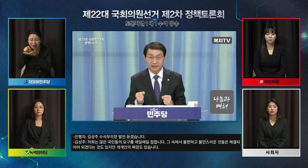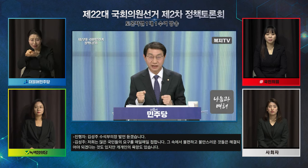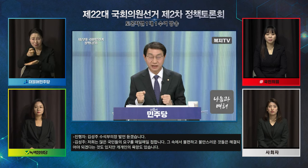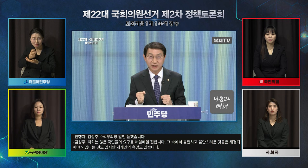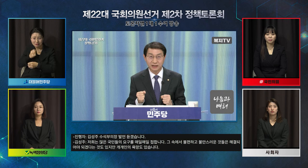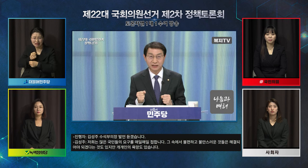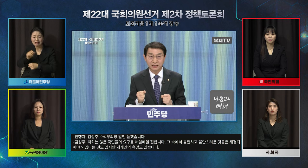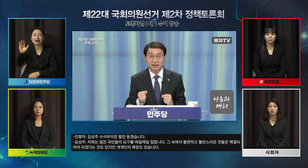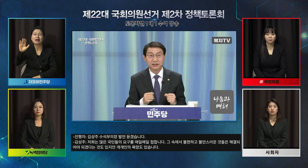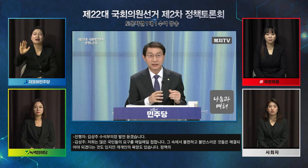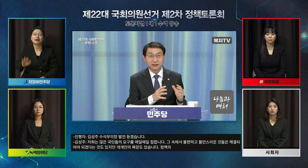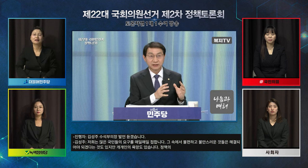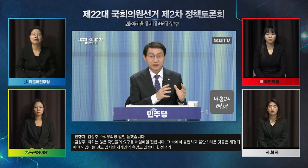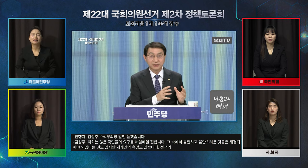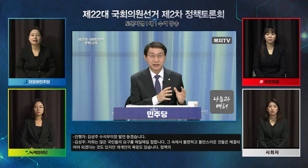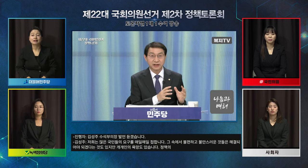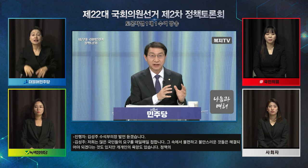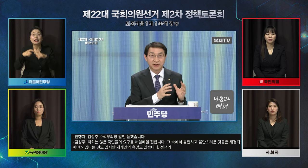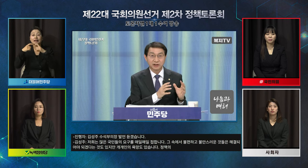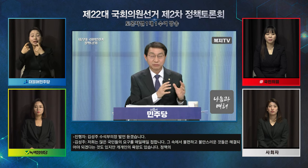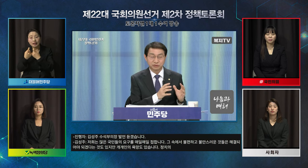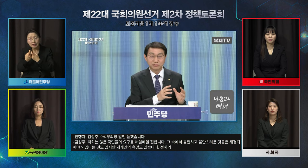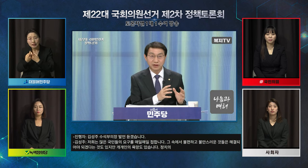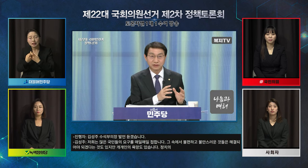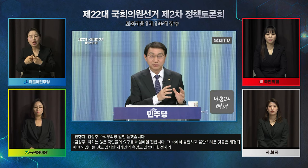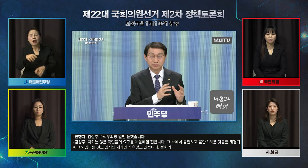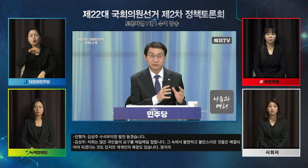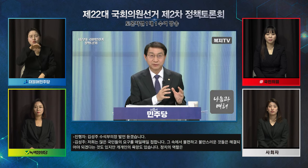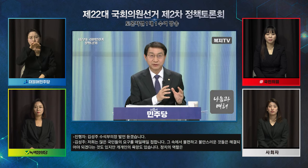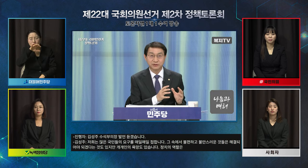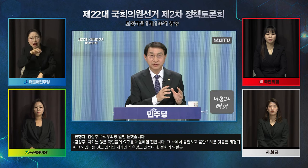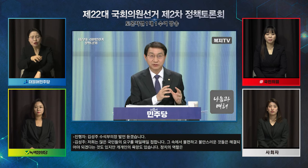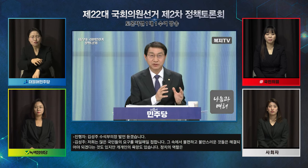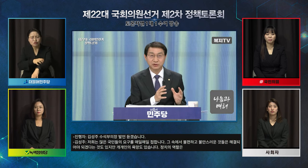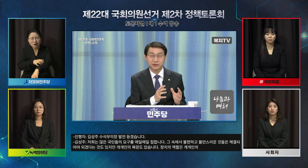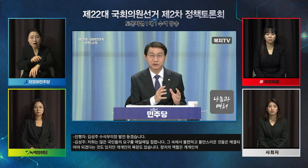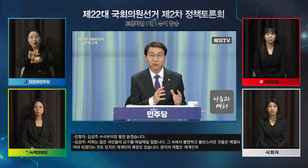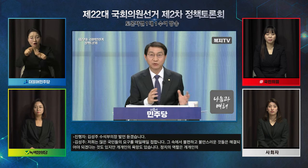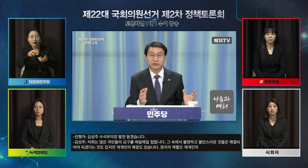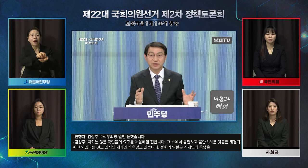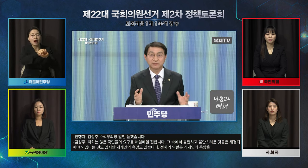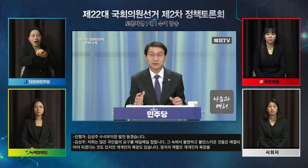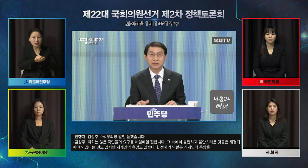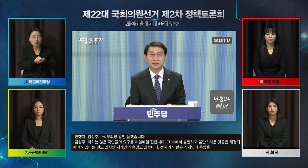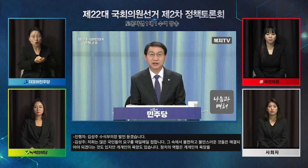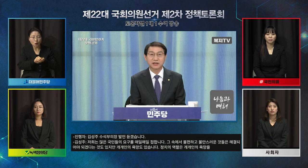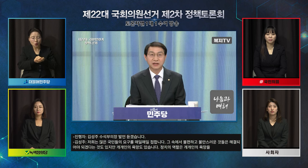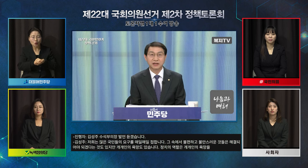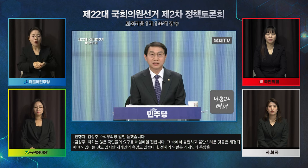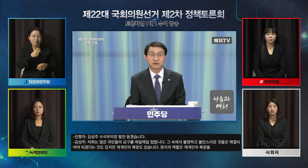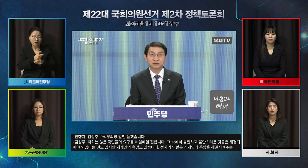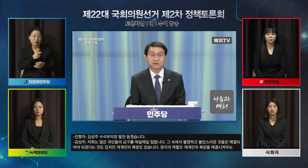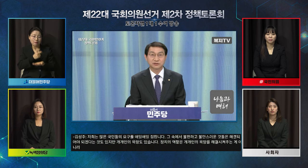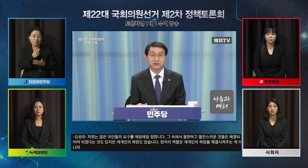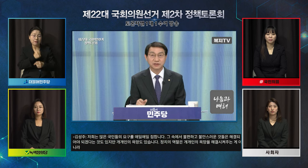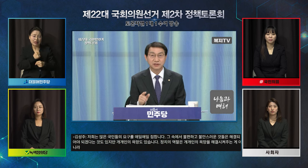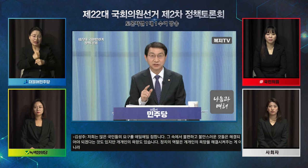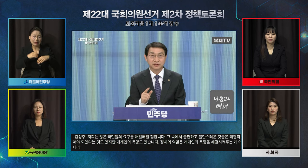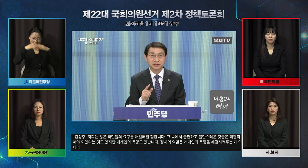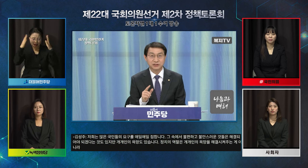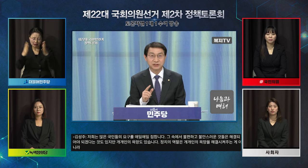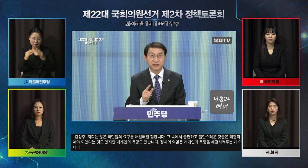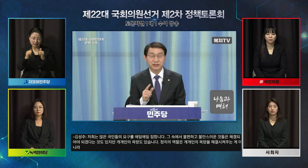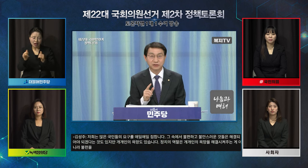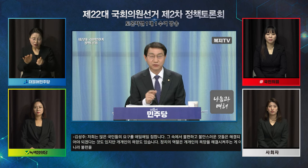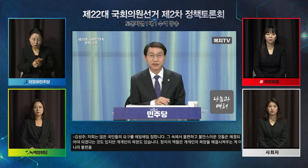만드는 게 아니라 개인의 불만을 불편을 정책으로 해서 모든 사람들에게 혜택을 두는 것이